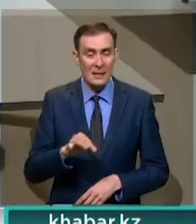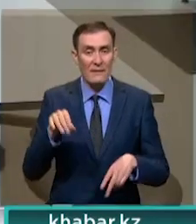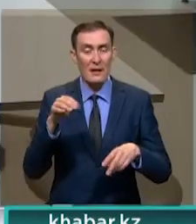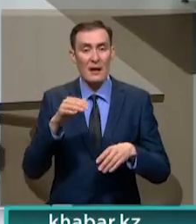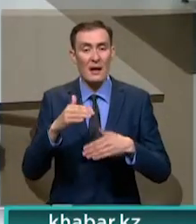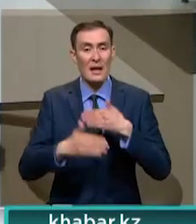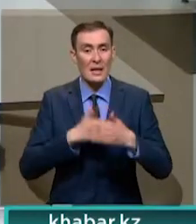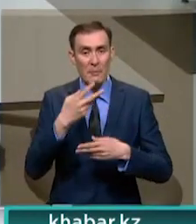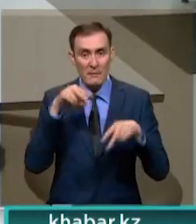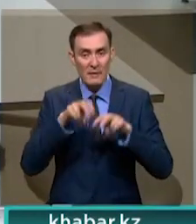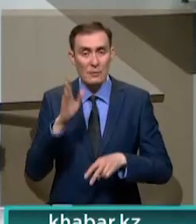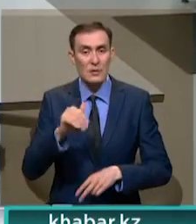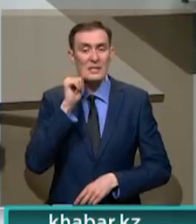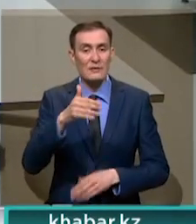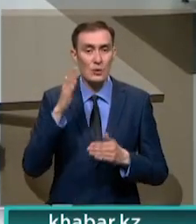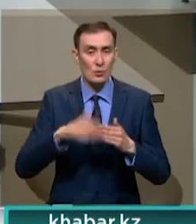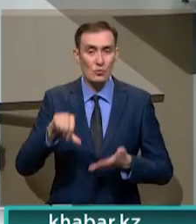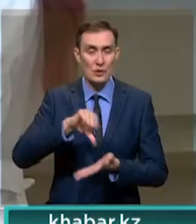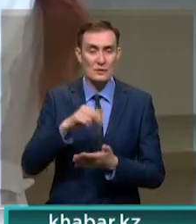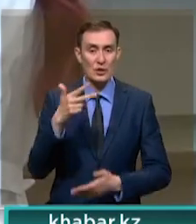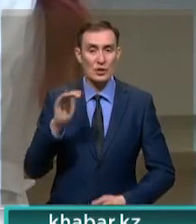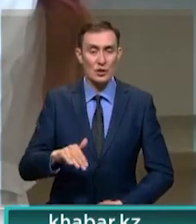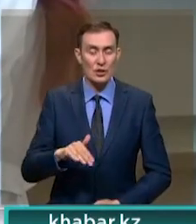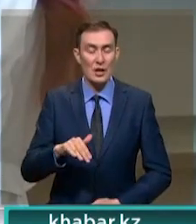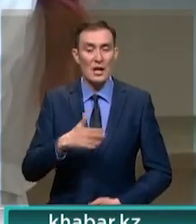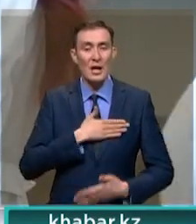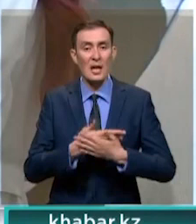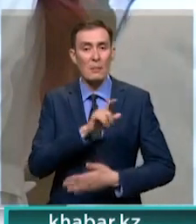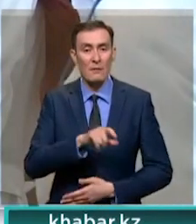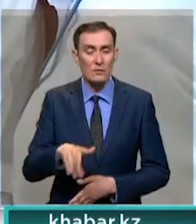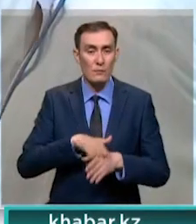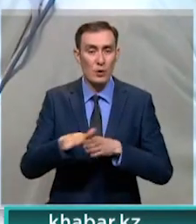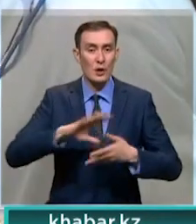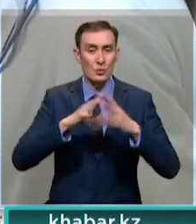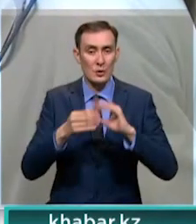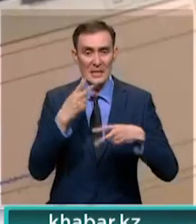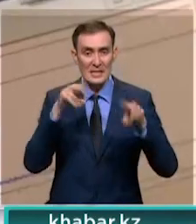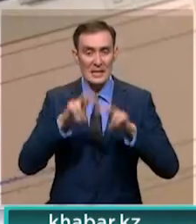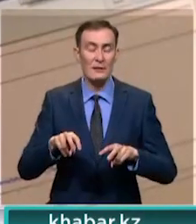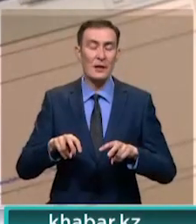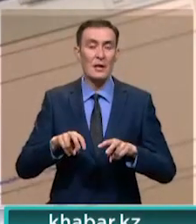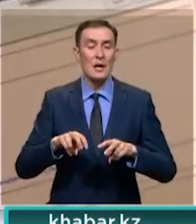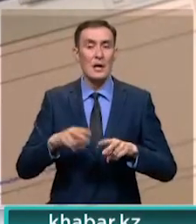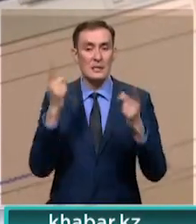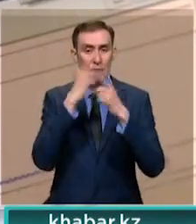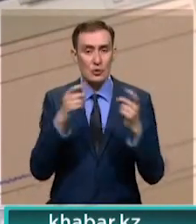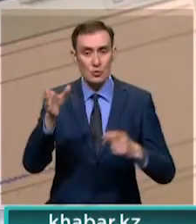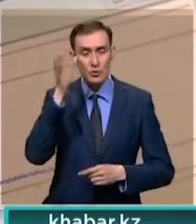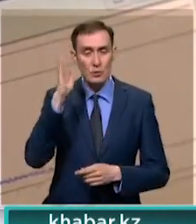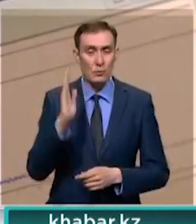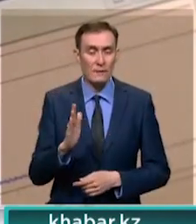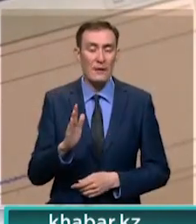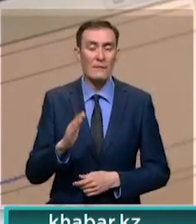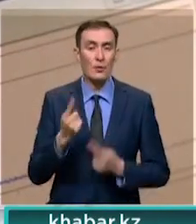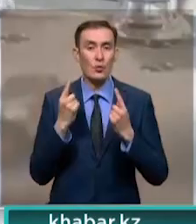завершится завтра. В ней, напомним, принимают участие 3000 добровольцев. Полные результаты исследований мировому сообществу ученые представят